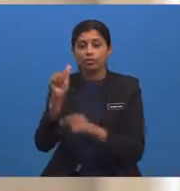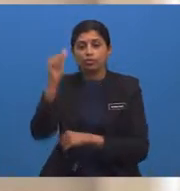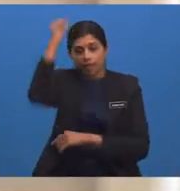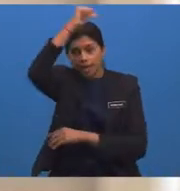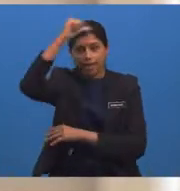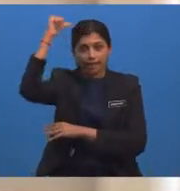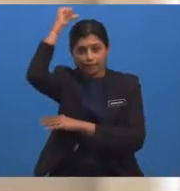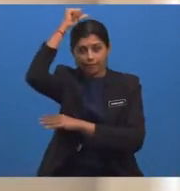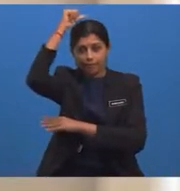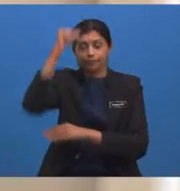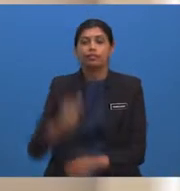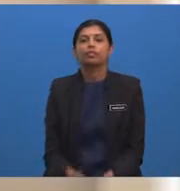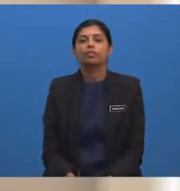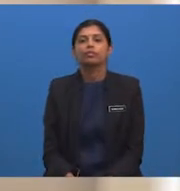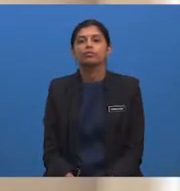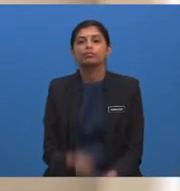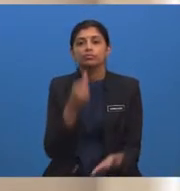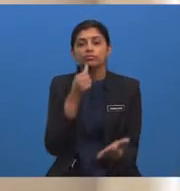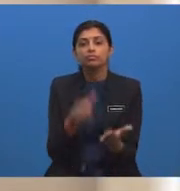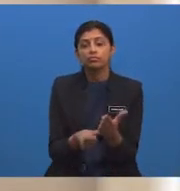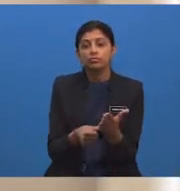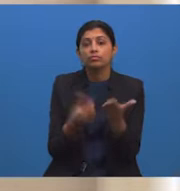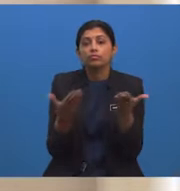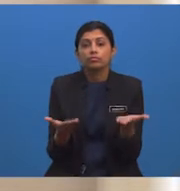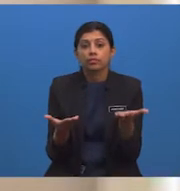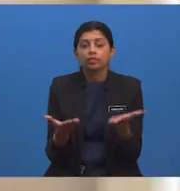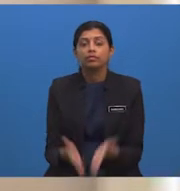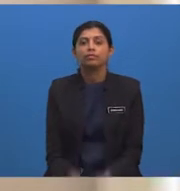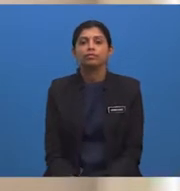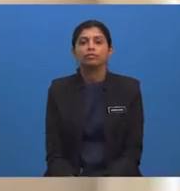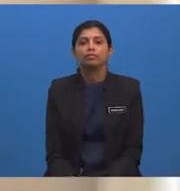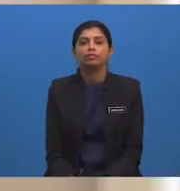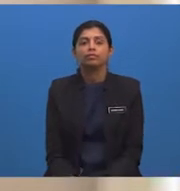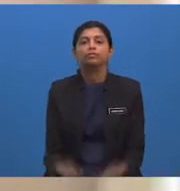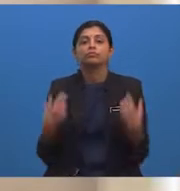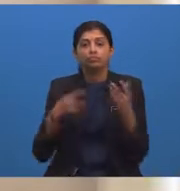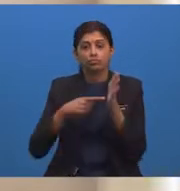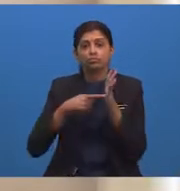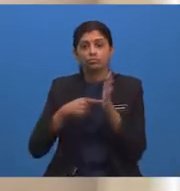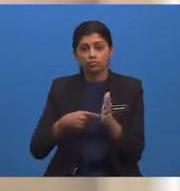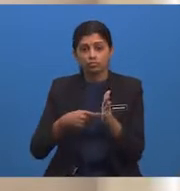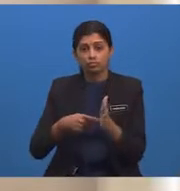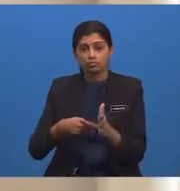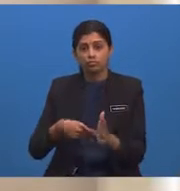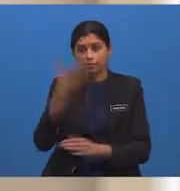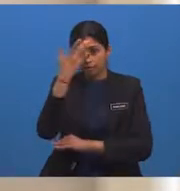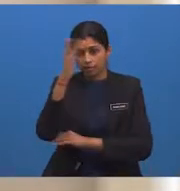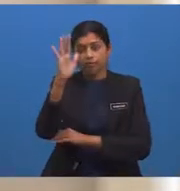pesuratan. Masyarakat kerajaan alam Melayu telah menunjukkan kepandaian melalui